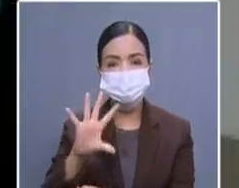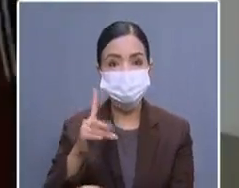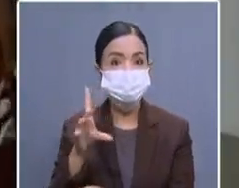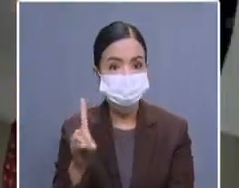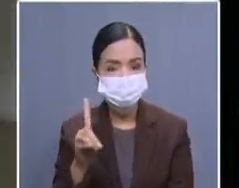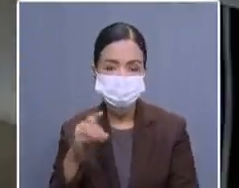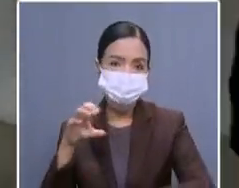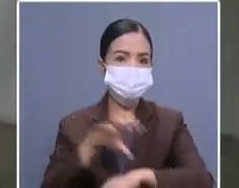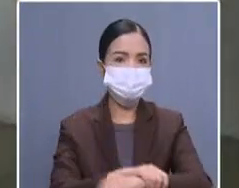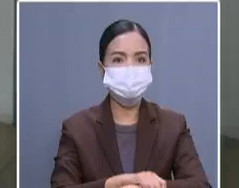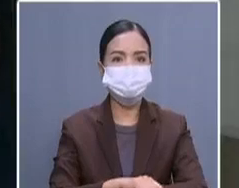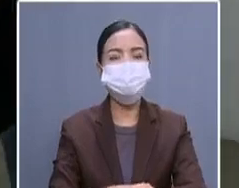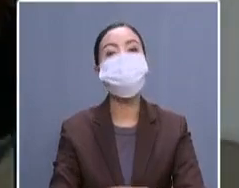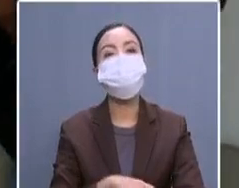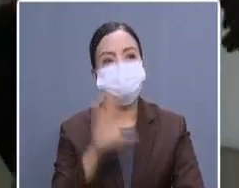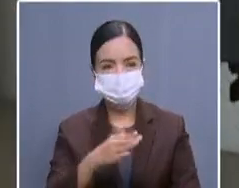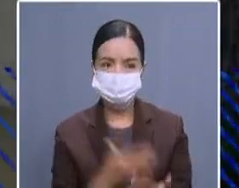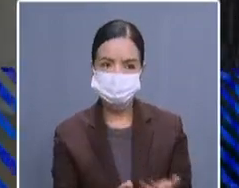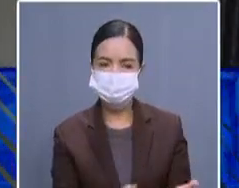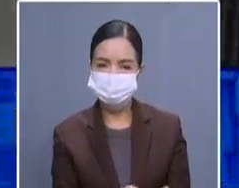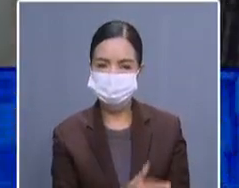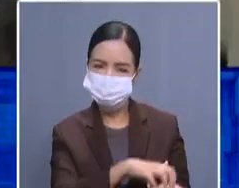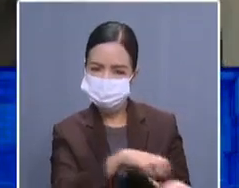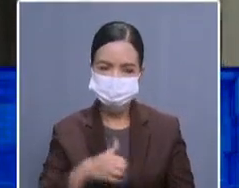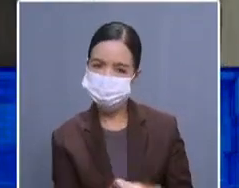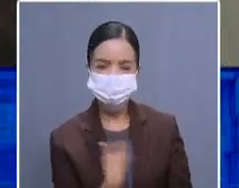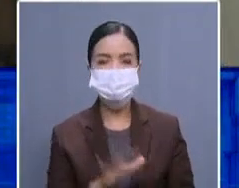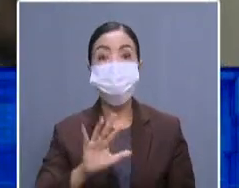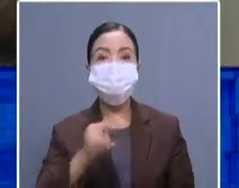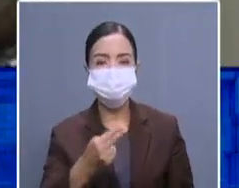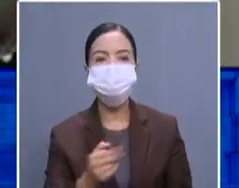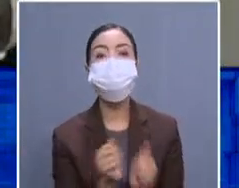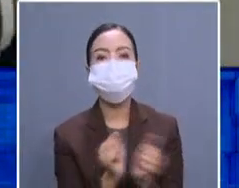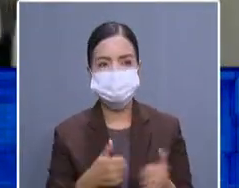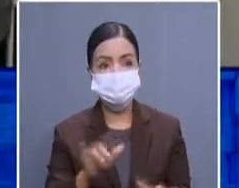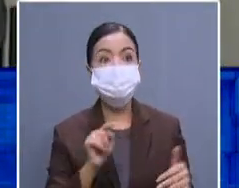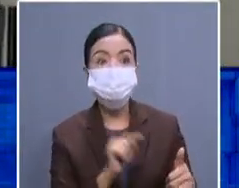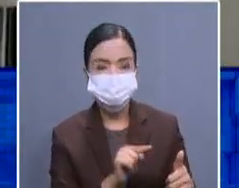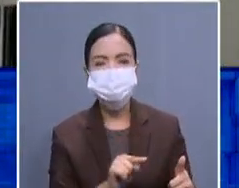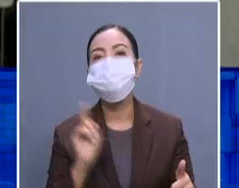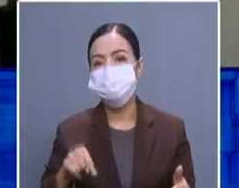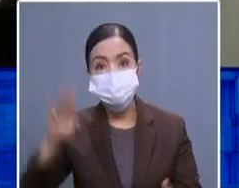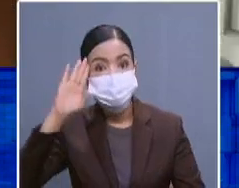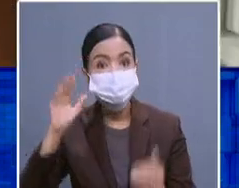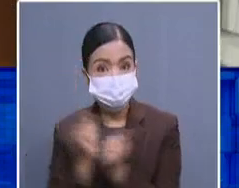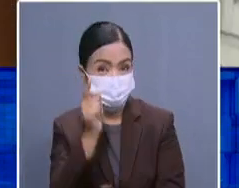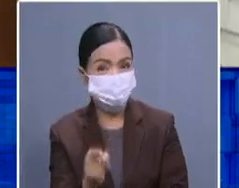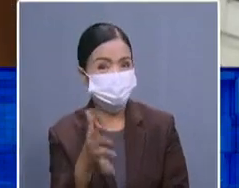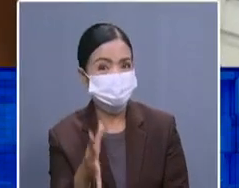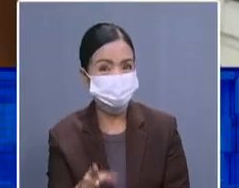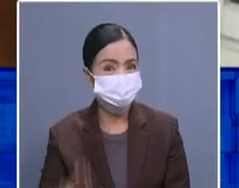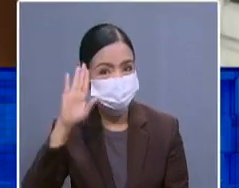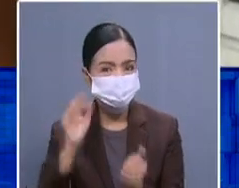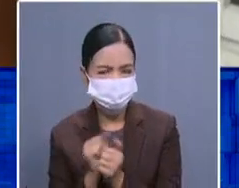ของยาเสพติดแล้วก็รีดไถเงินไป 50,000 บาทนะคะเพื่อแลกกับการปล่อยตัว อันนี้เป็นเหยื่อรายที่2 นะอันนี้เป็นเหยื่อรายที่2เพราะว่าเกิด